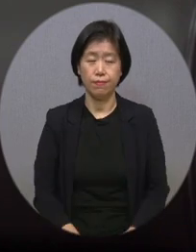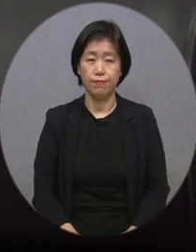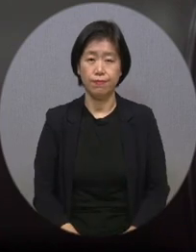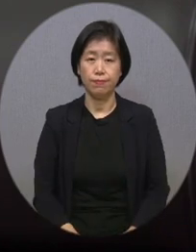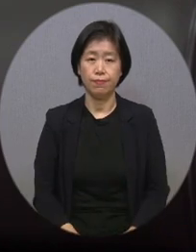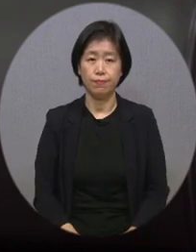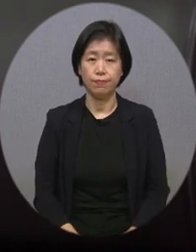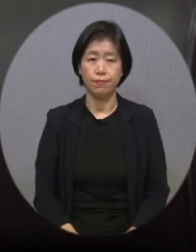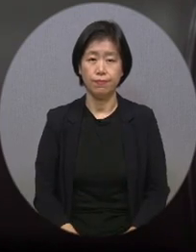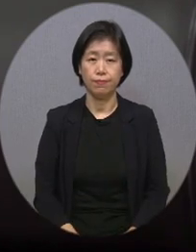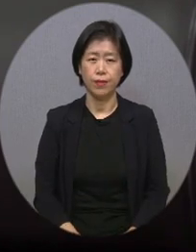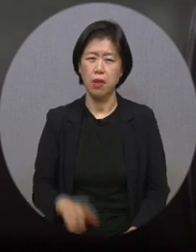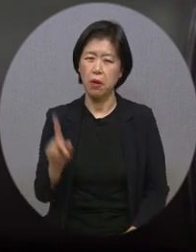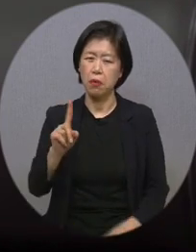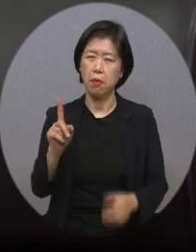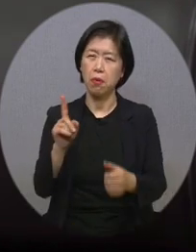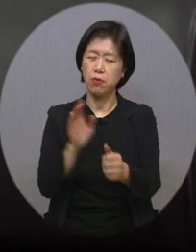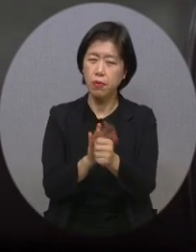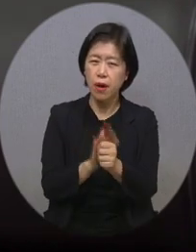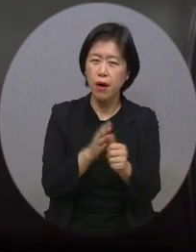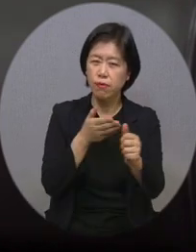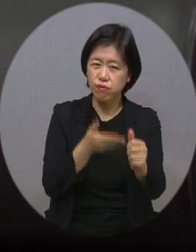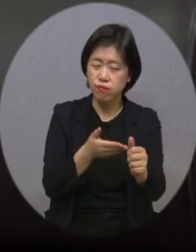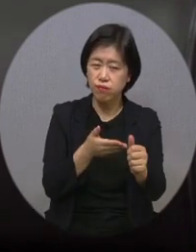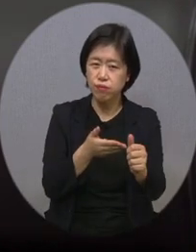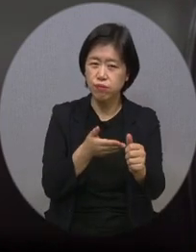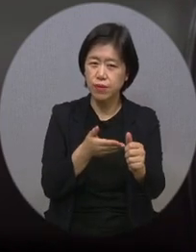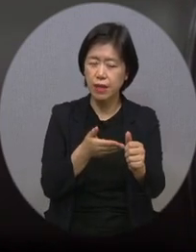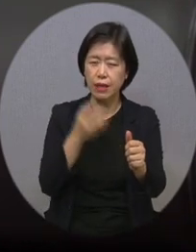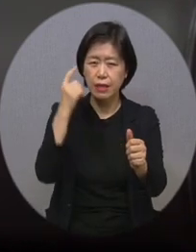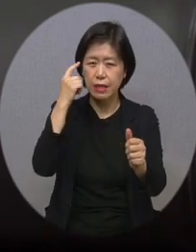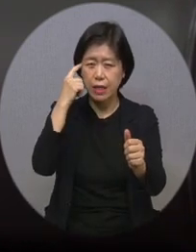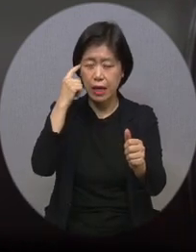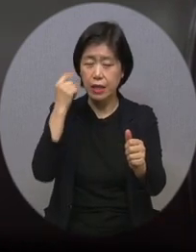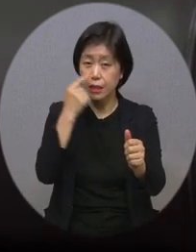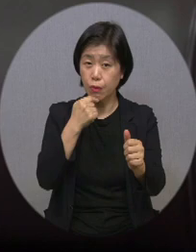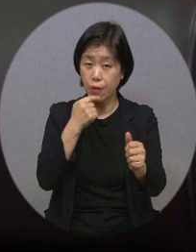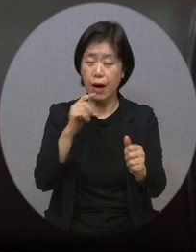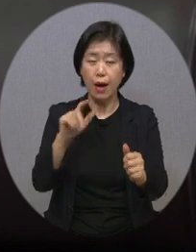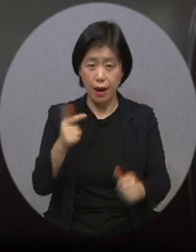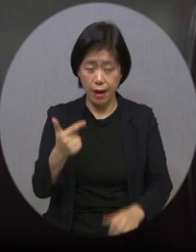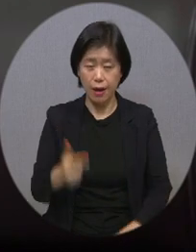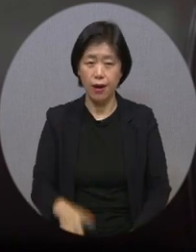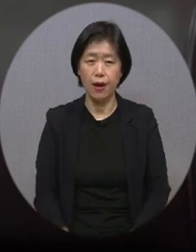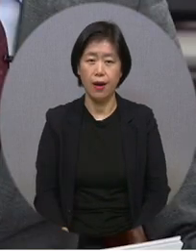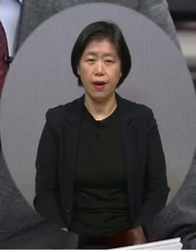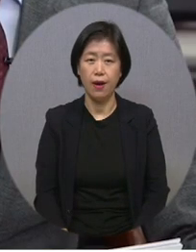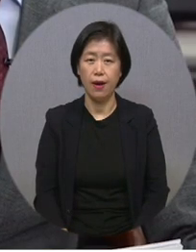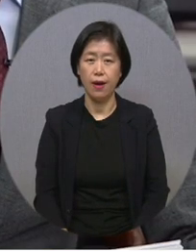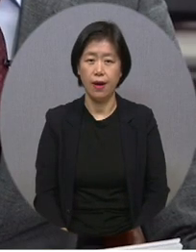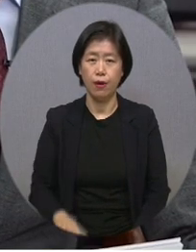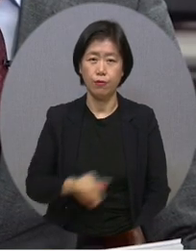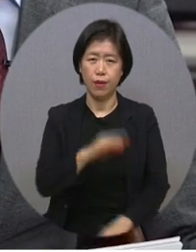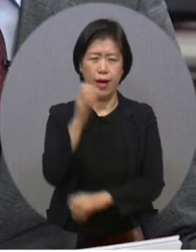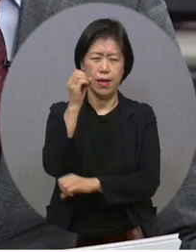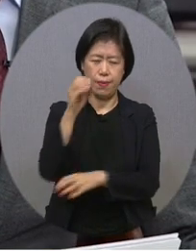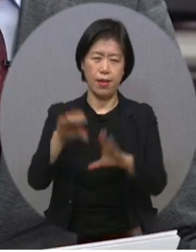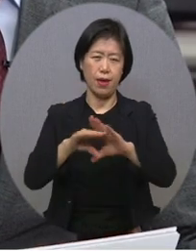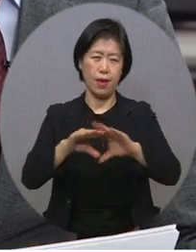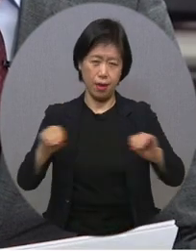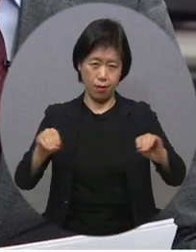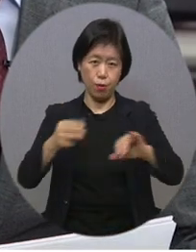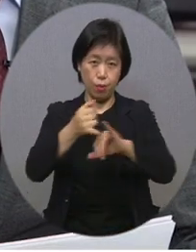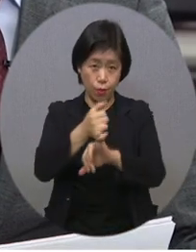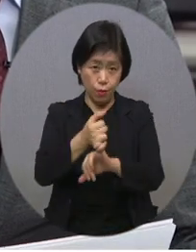개념이 단순히 어떤 시혜를 주는 개념이 아니라 네, 네. 우리가 기본적으로 해결해야 되고